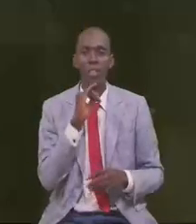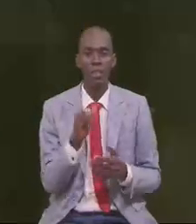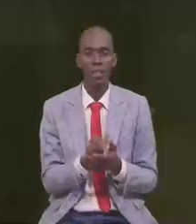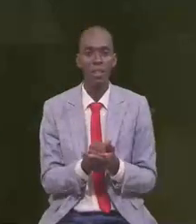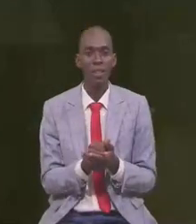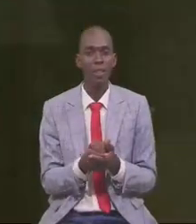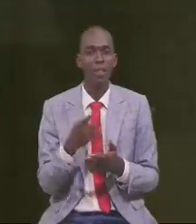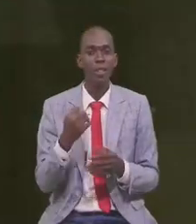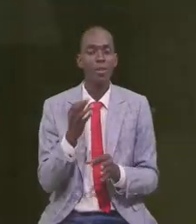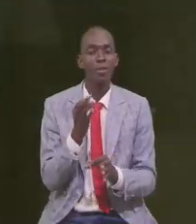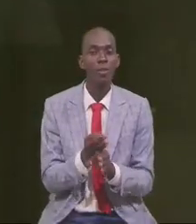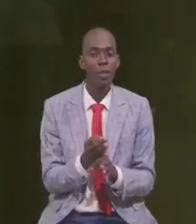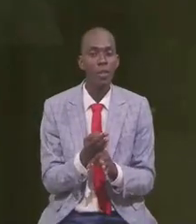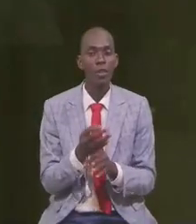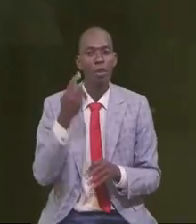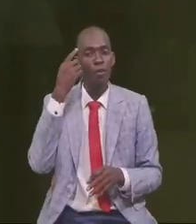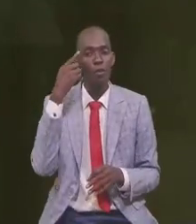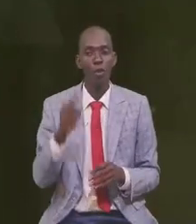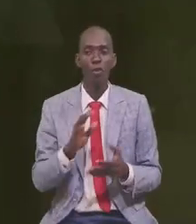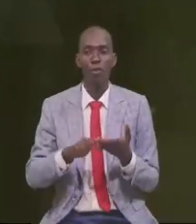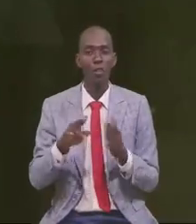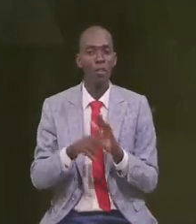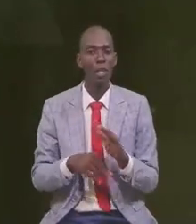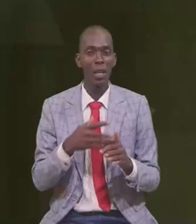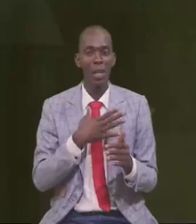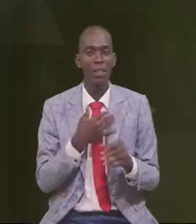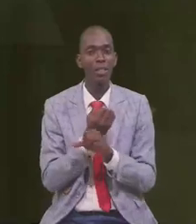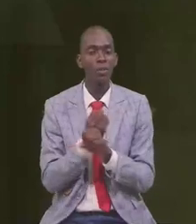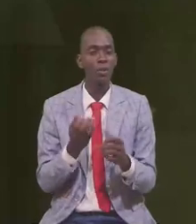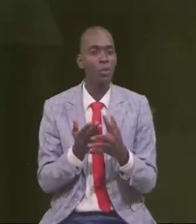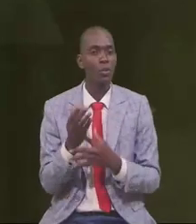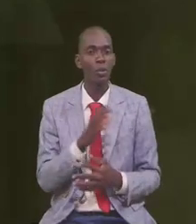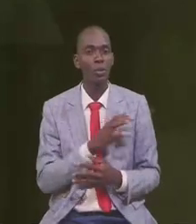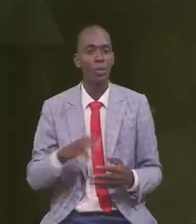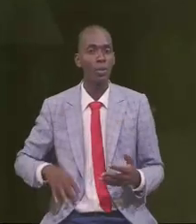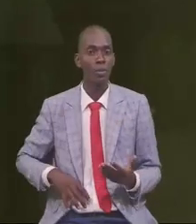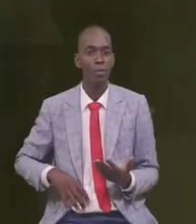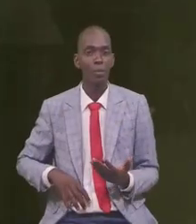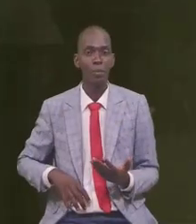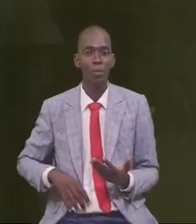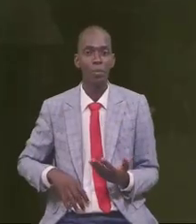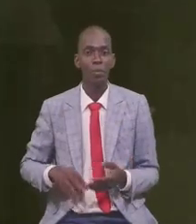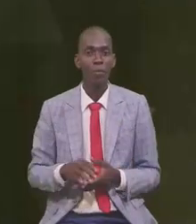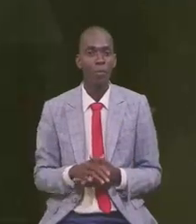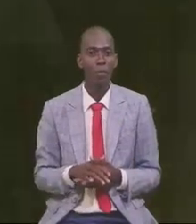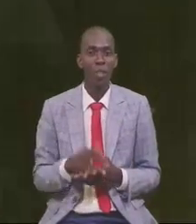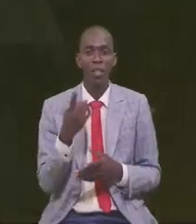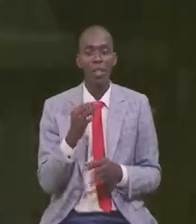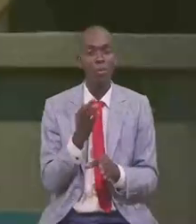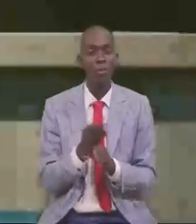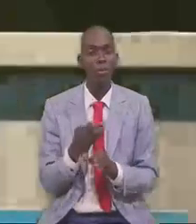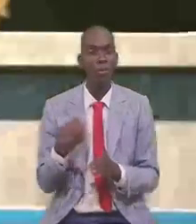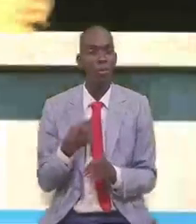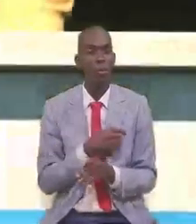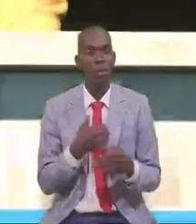et le salut à travers Christ. La foi que nous avons en lui, la foi que nous avons